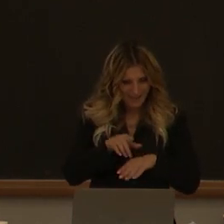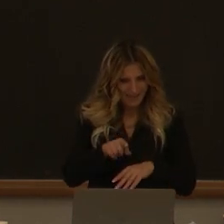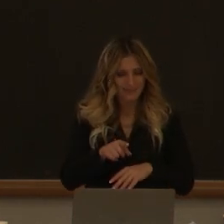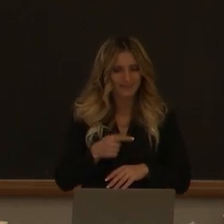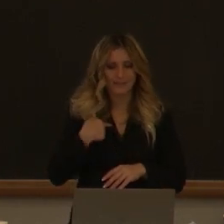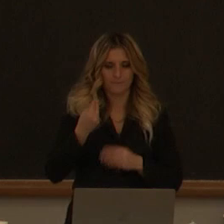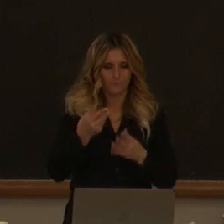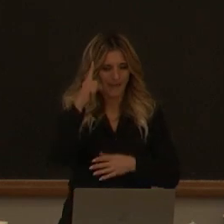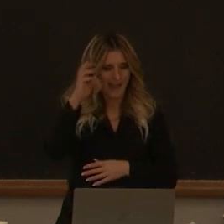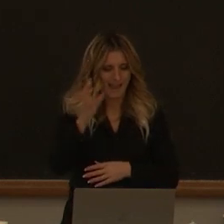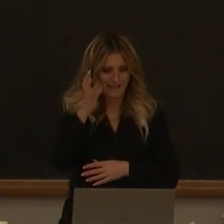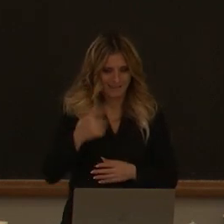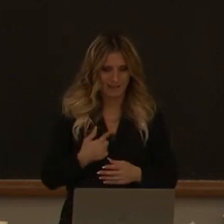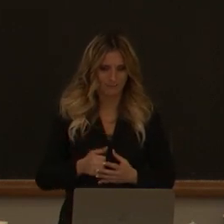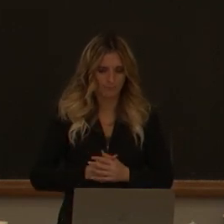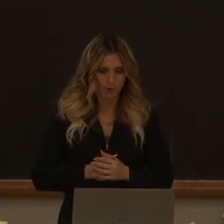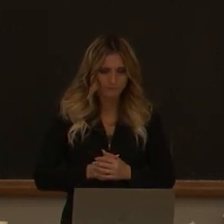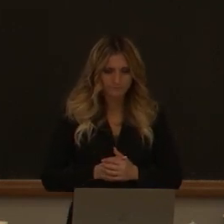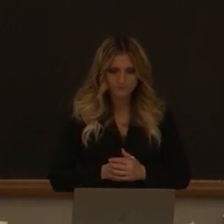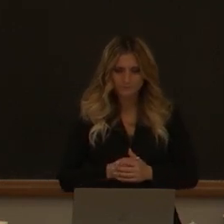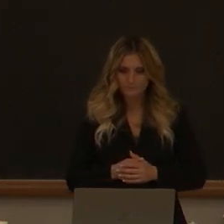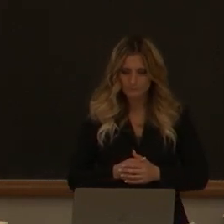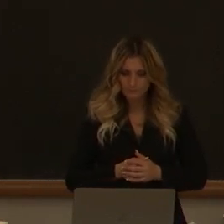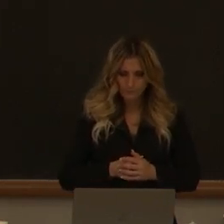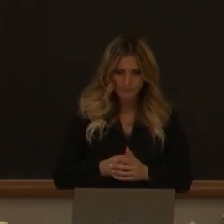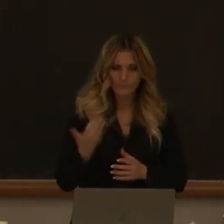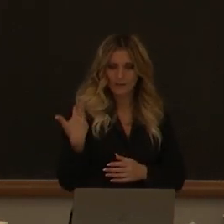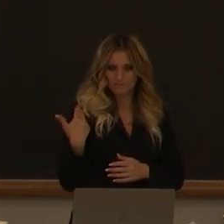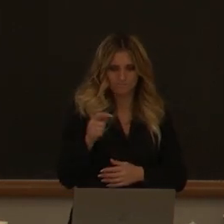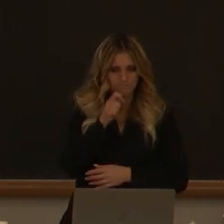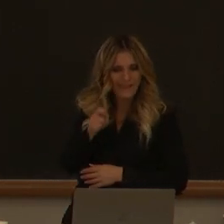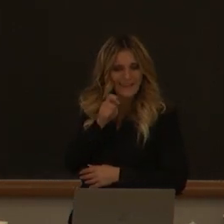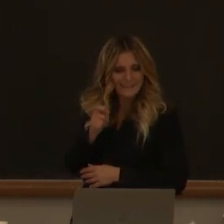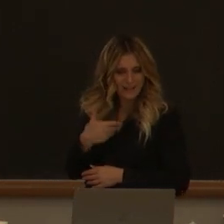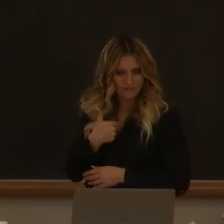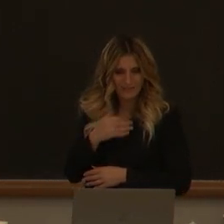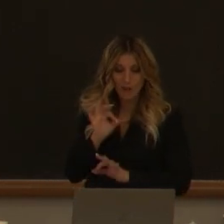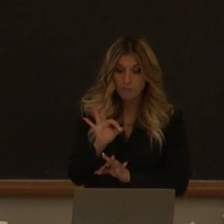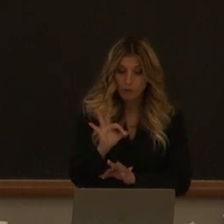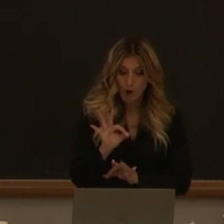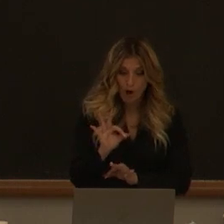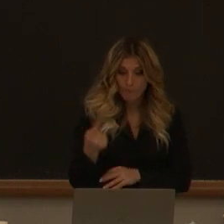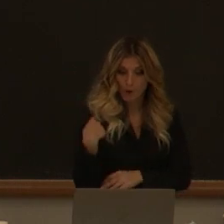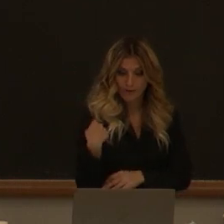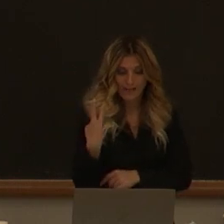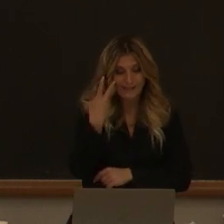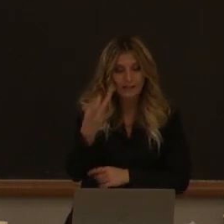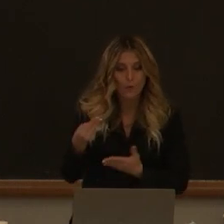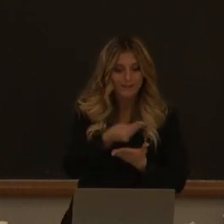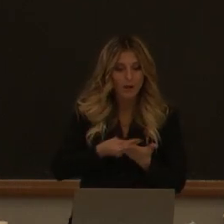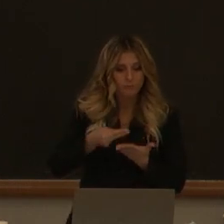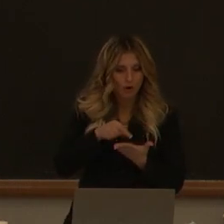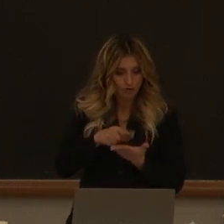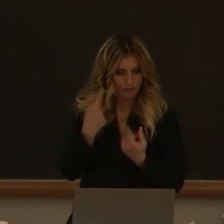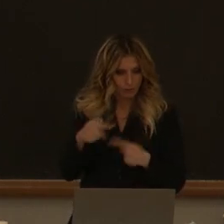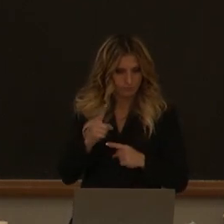interdisciplinari. Faccio un esempio di una startup giovane che ho intervistato proprio ieri nell'ambito di un progetto comunitario che